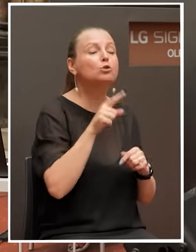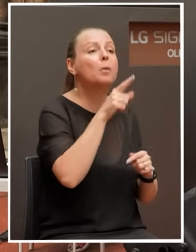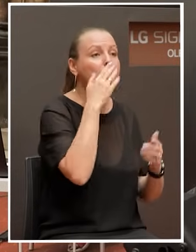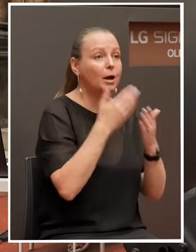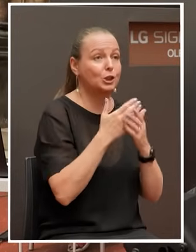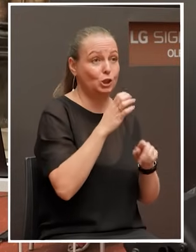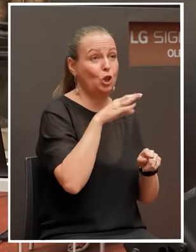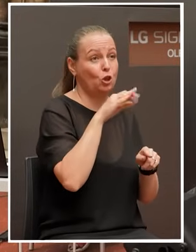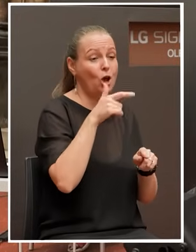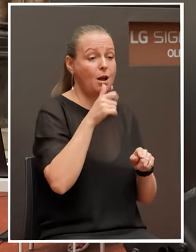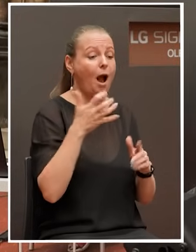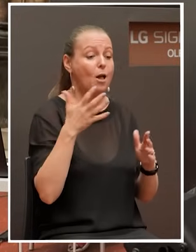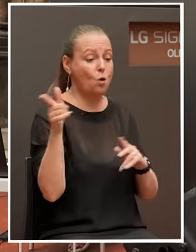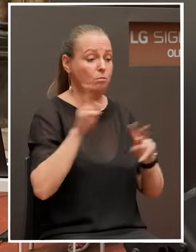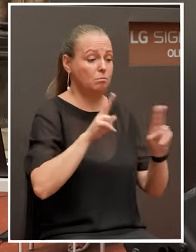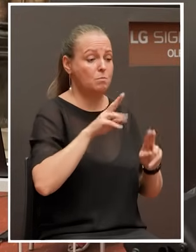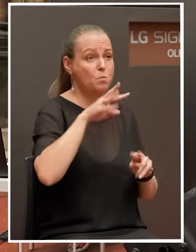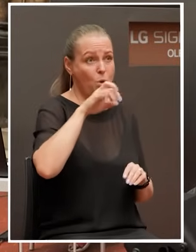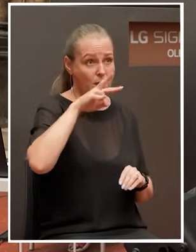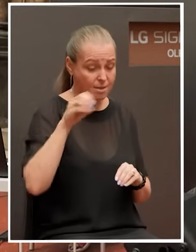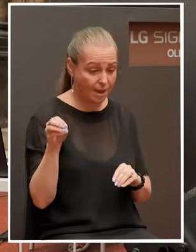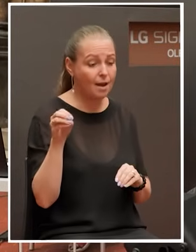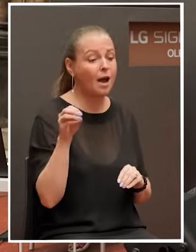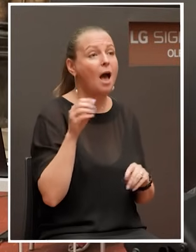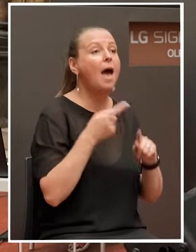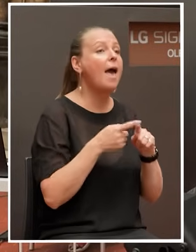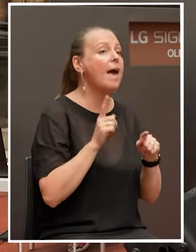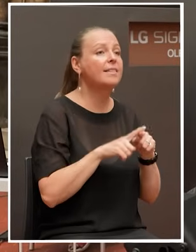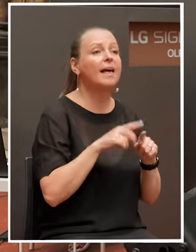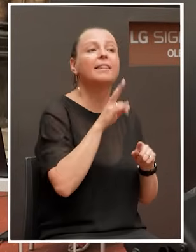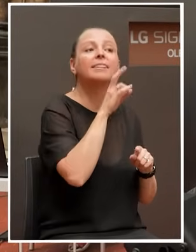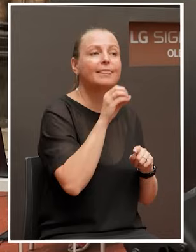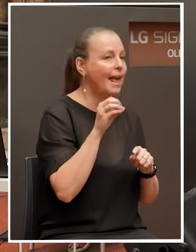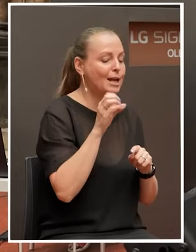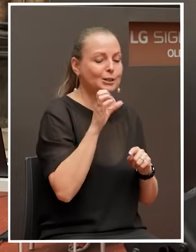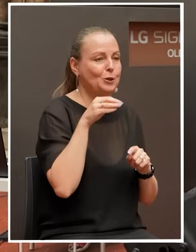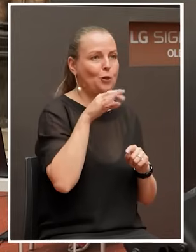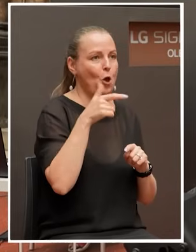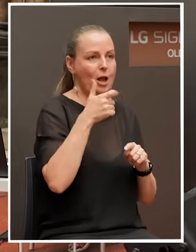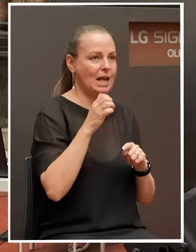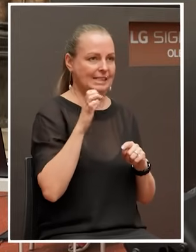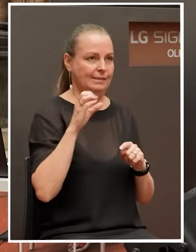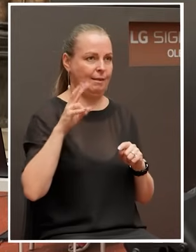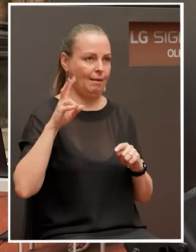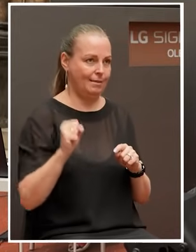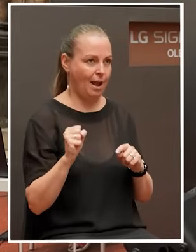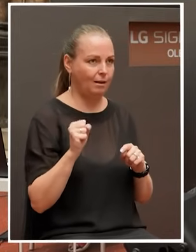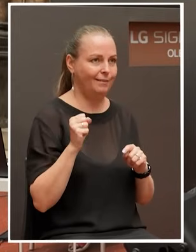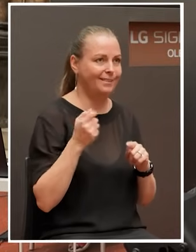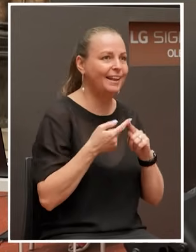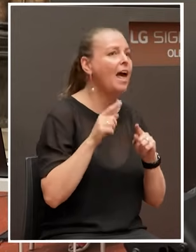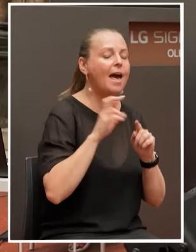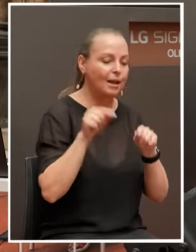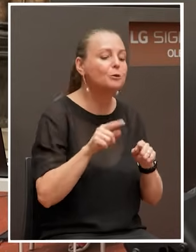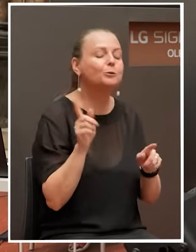подчеркнуть, стога, которые пишет в своих сериях Клод Моне, это не стога сена. Это важно. Значит, что